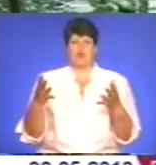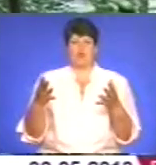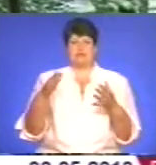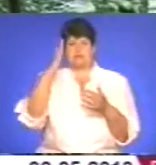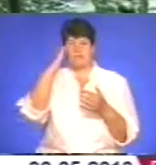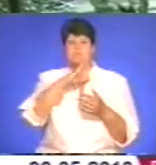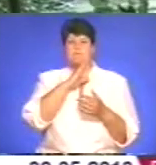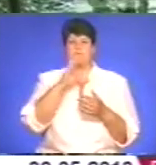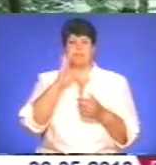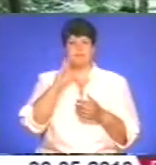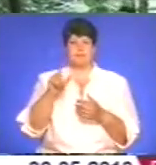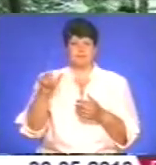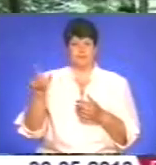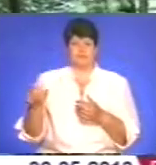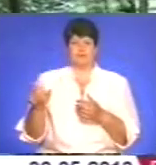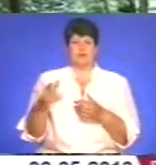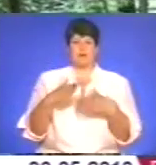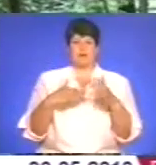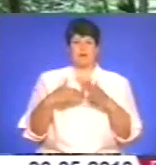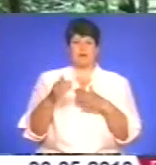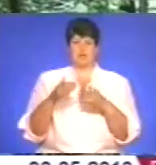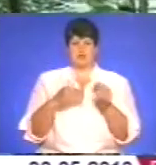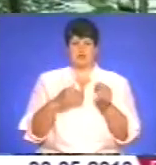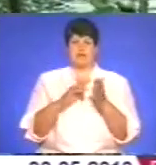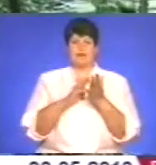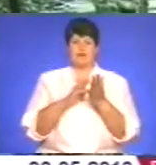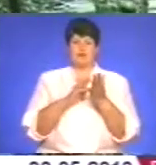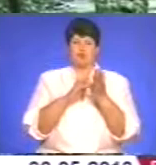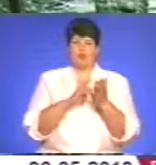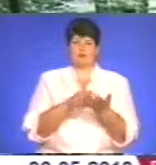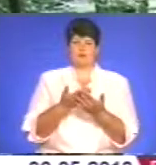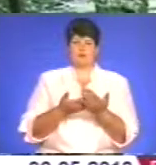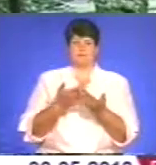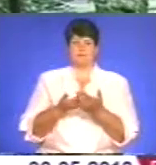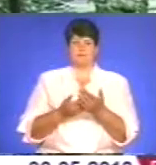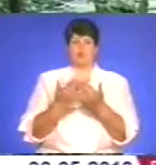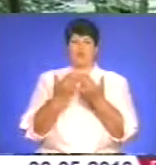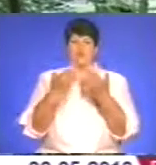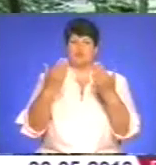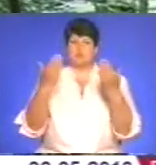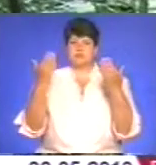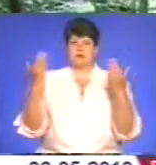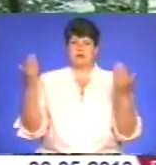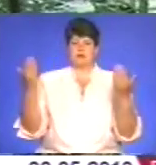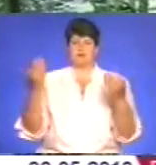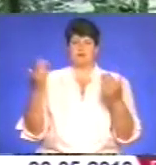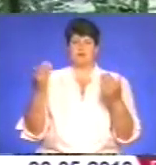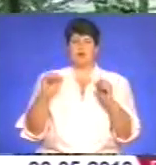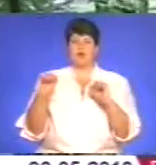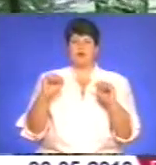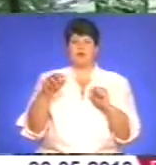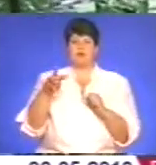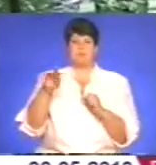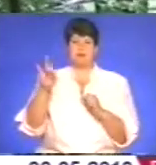батьківською громадськістю і практично. Тобто екскурсії в музеї, наприклад, управління